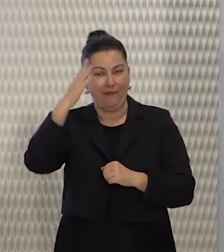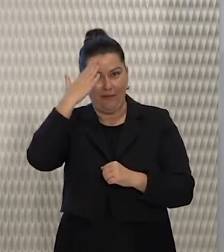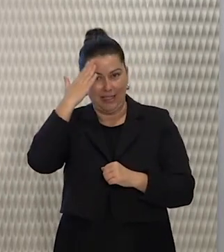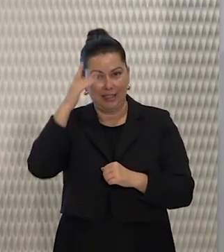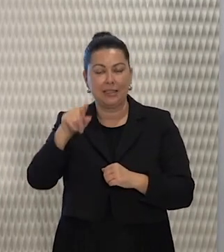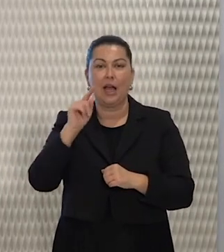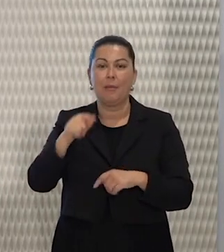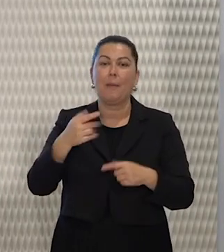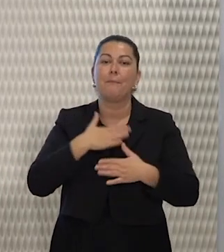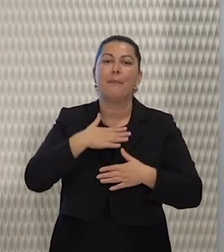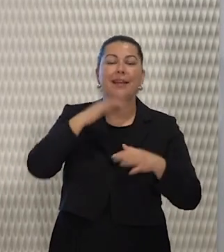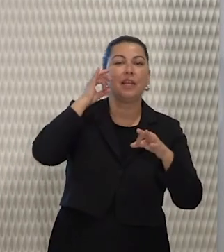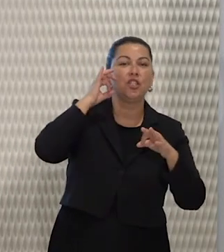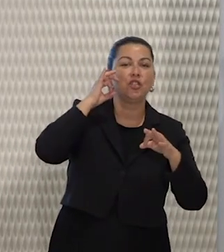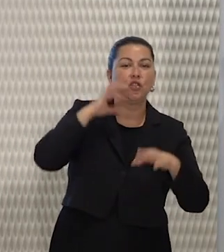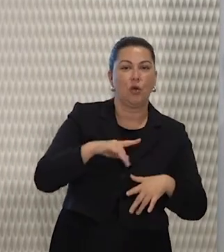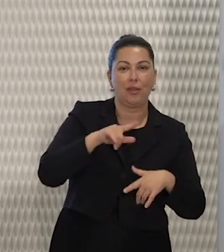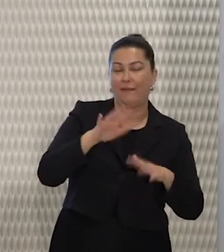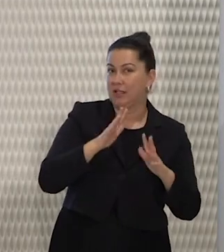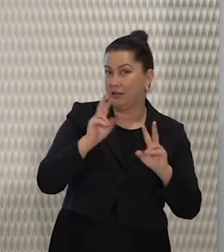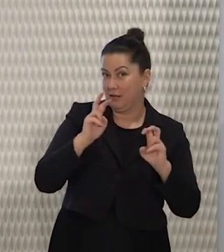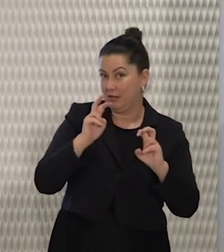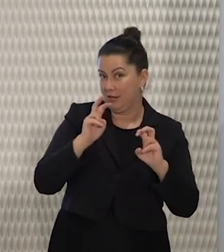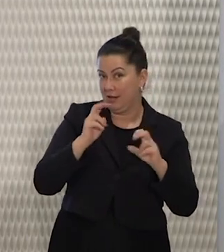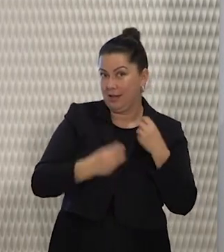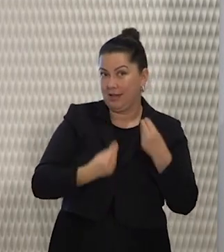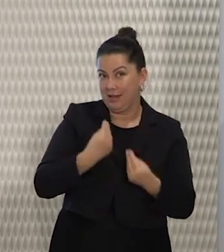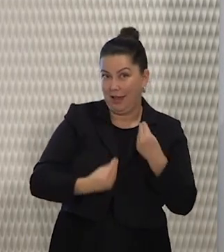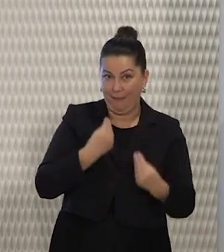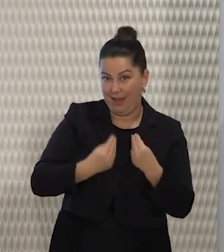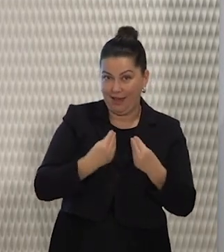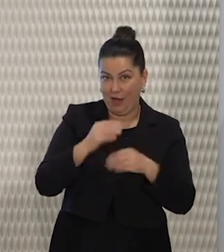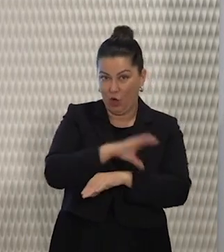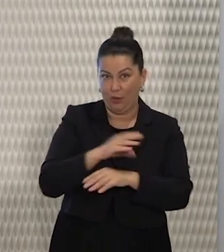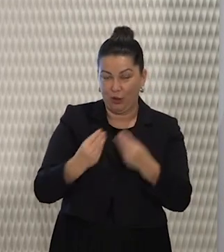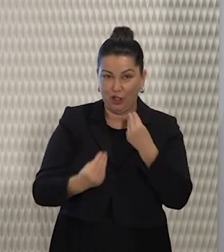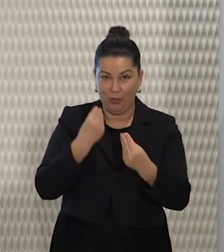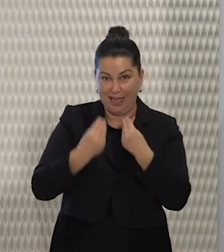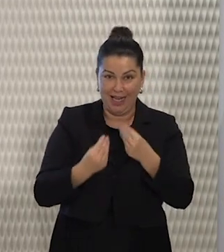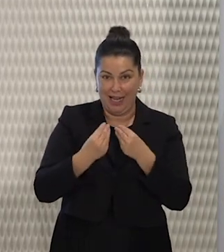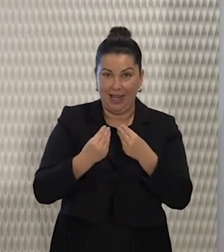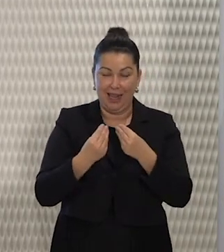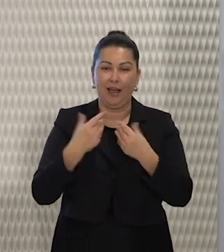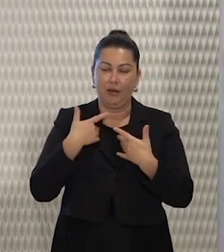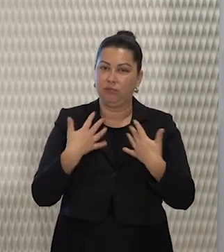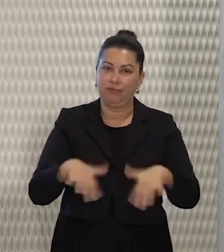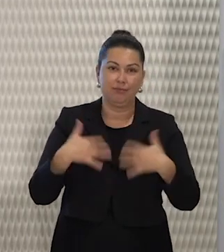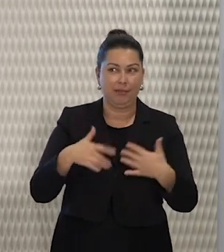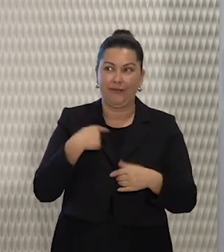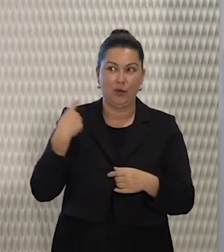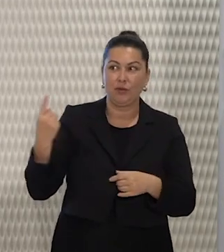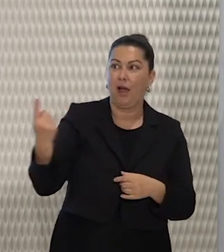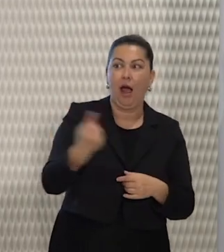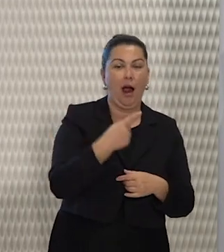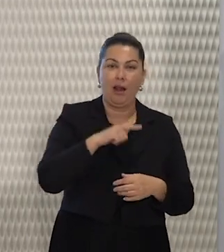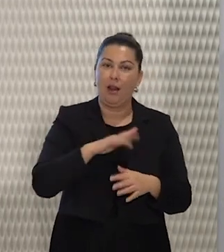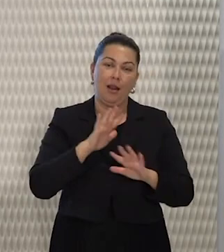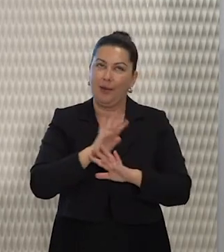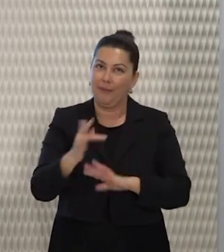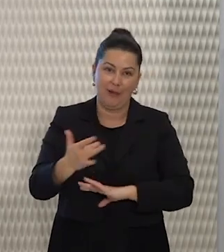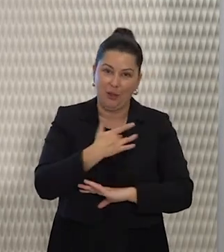getriggert ist durch meine Söhne. Gaming, Computerspielen, ist ein Phänomen, das uns alle mittlerweile